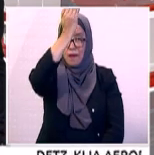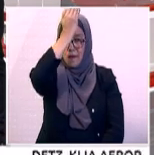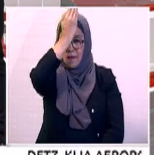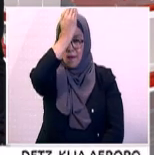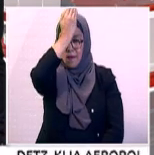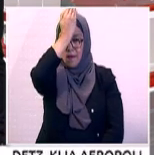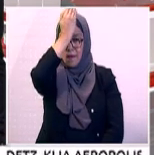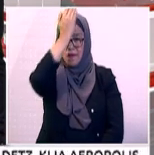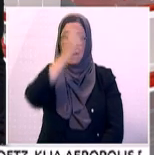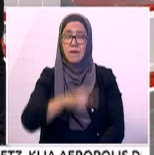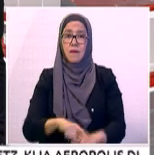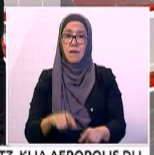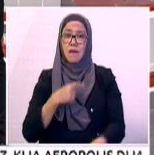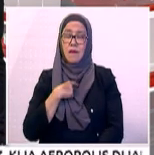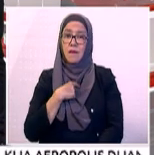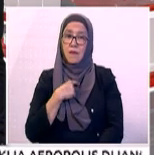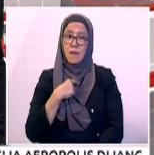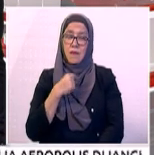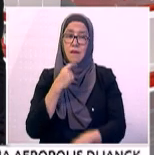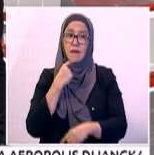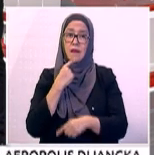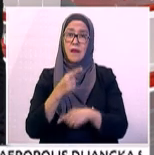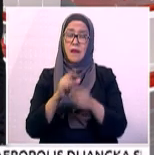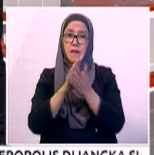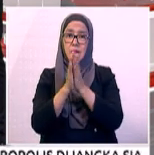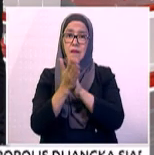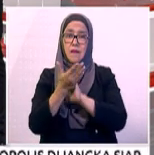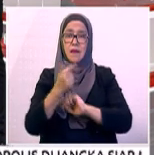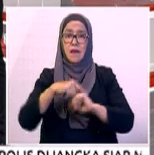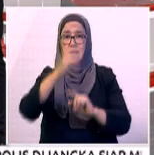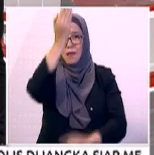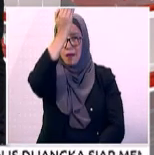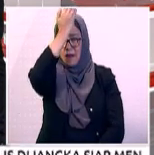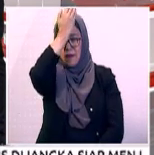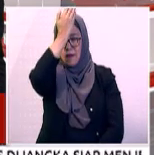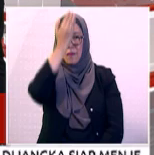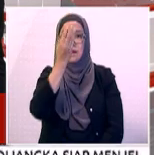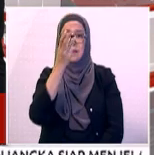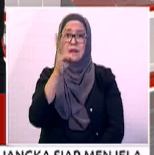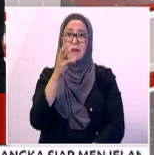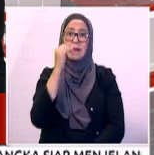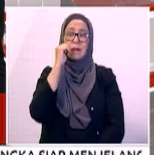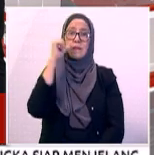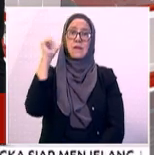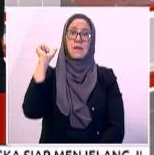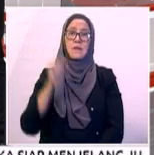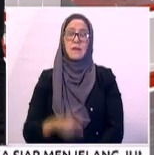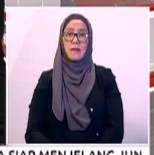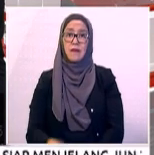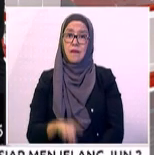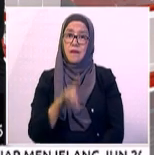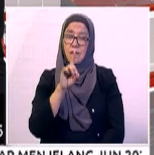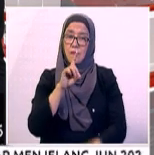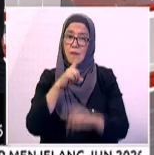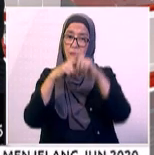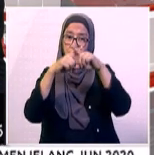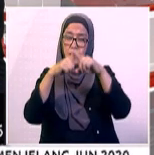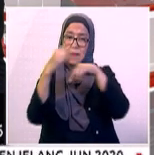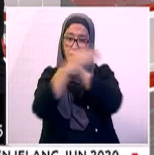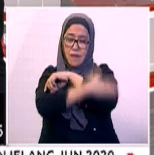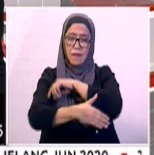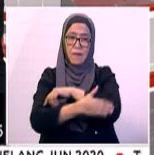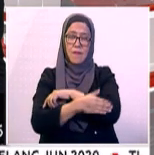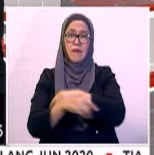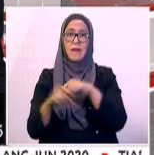yang ditabalkan sebagai Yang di-Pertuan Agong ke-16 semalam. Ya, Dewan Negara turut menzahirkan sembah tahniah kepada Tunku Haja